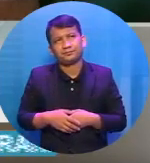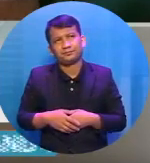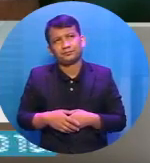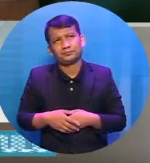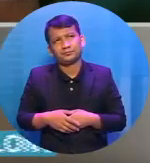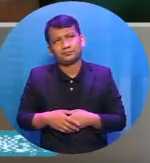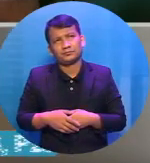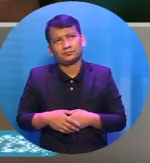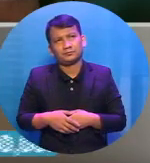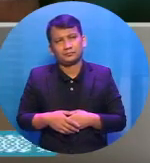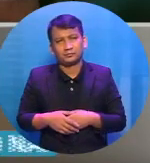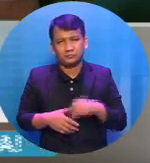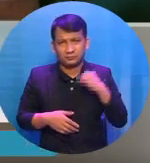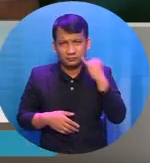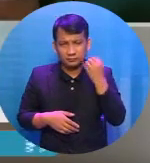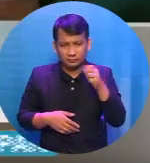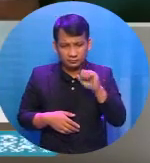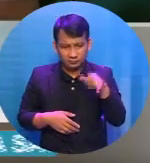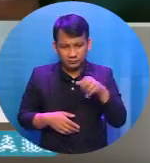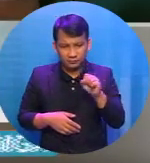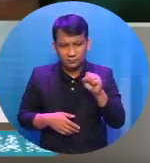Ayan na si alias Jessa. Alias Jessa!